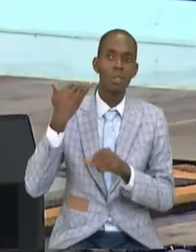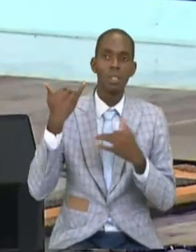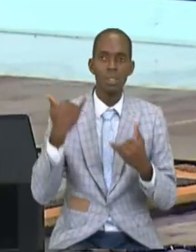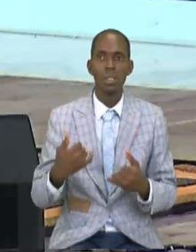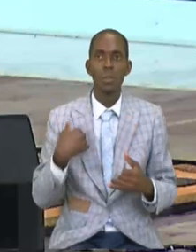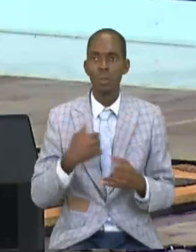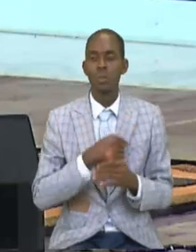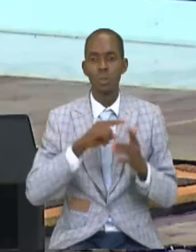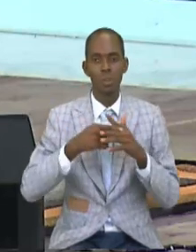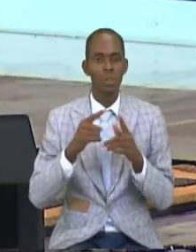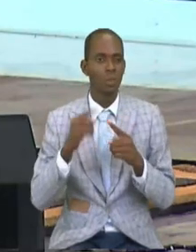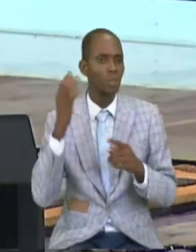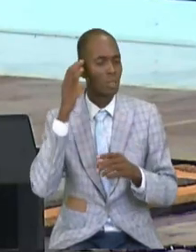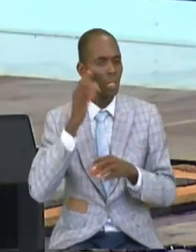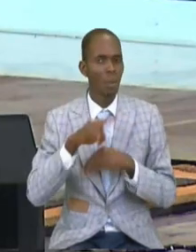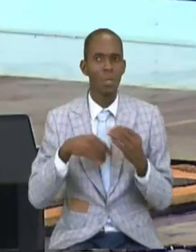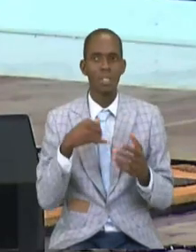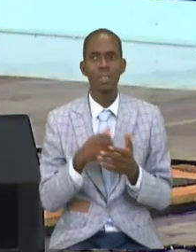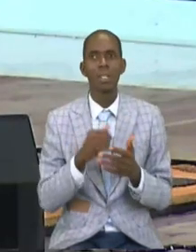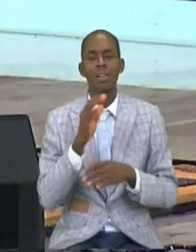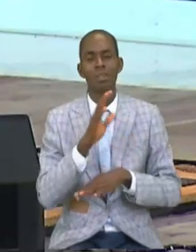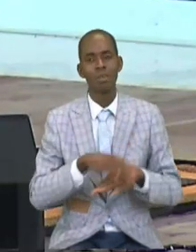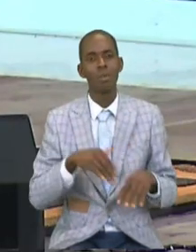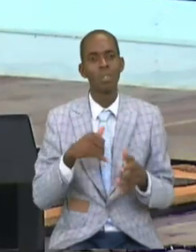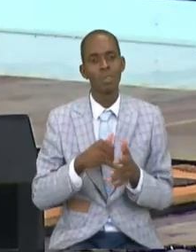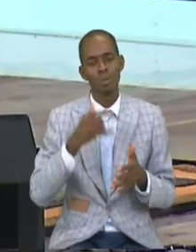ne sait rien, maintenant, on commence